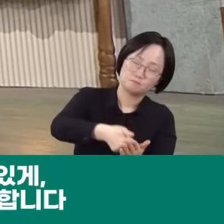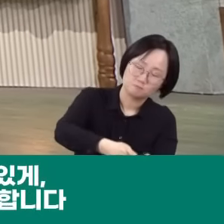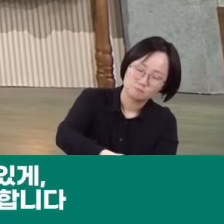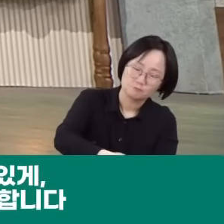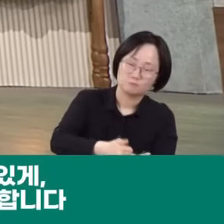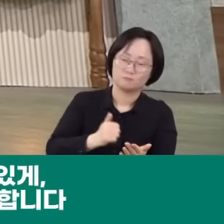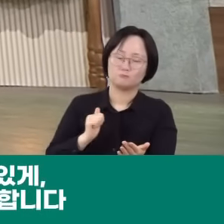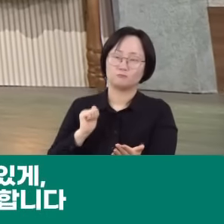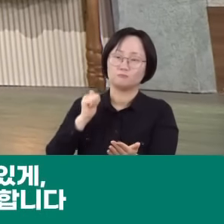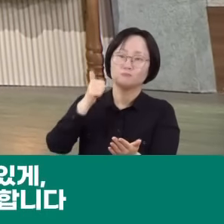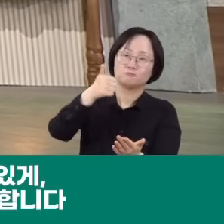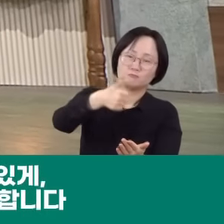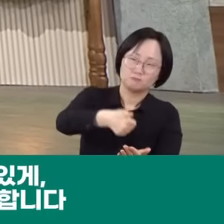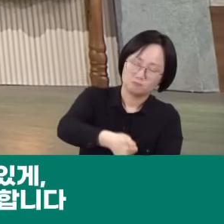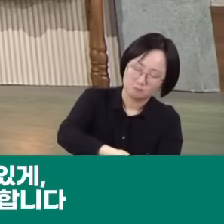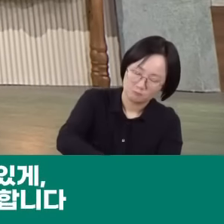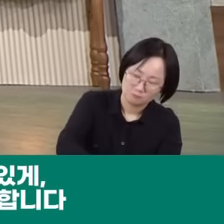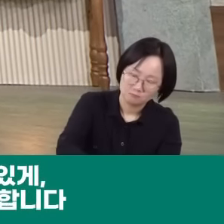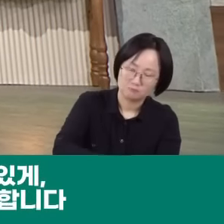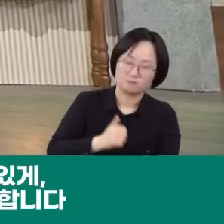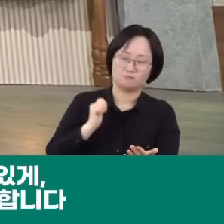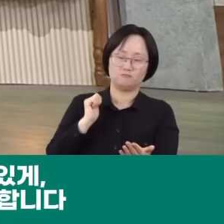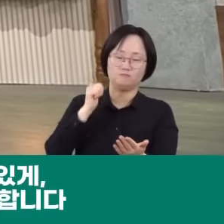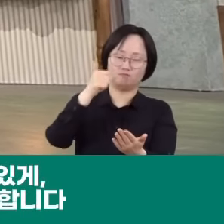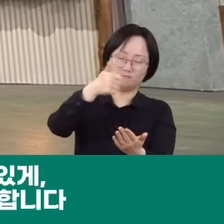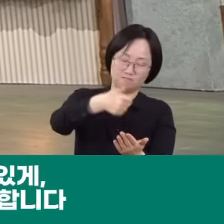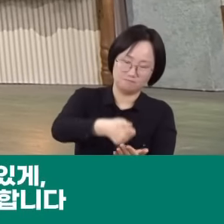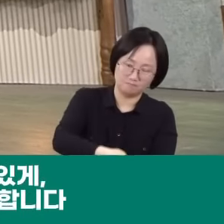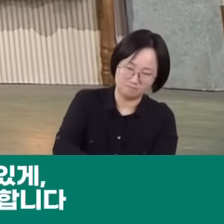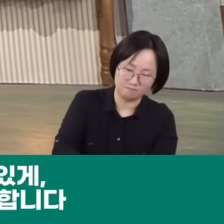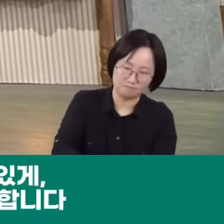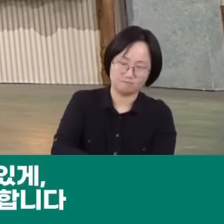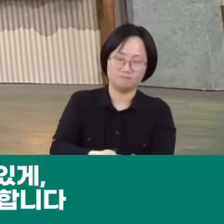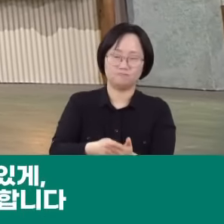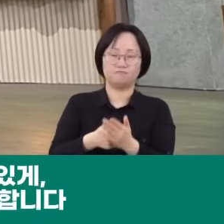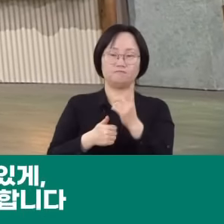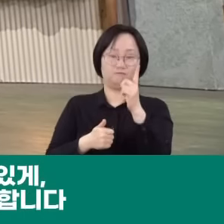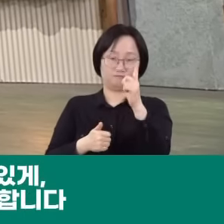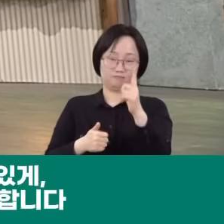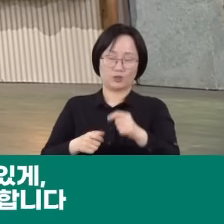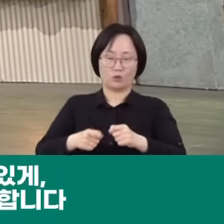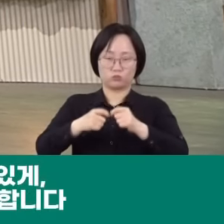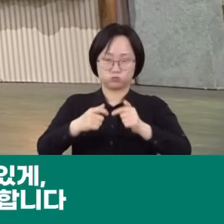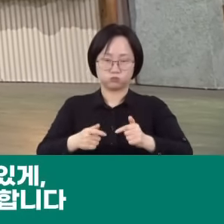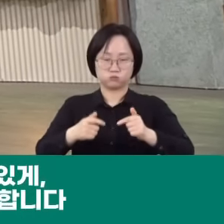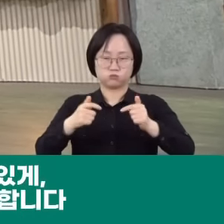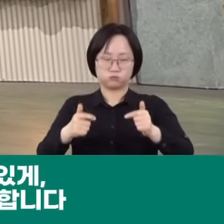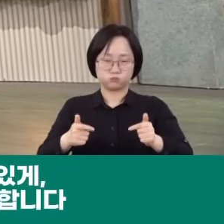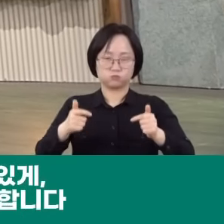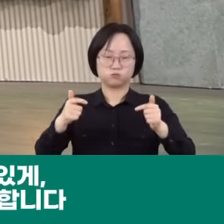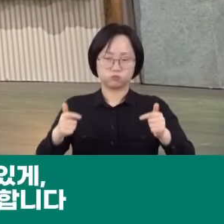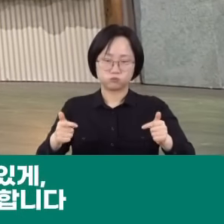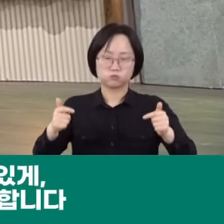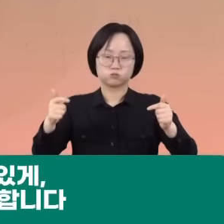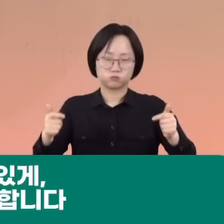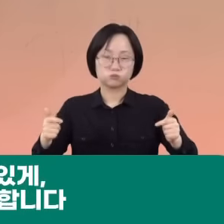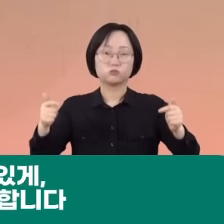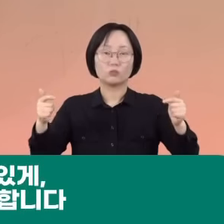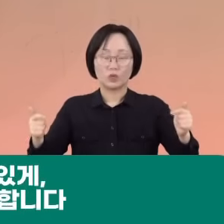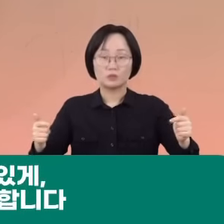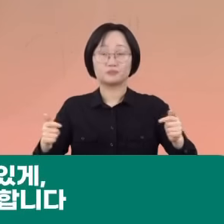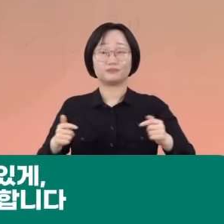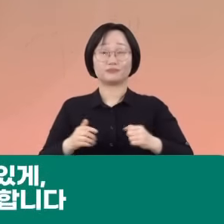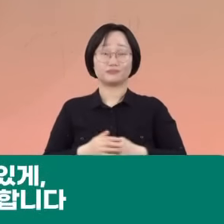하면서 한 배 한 배 하나씩 하나씩 절에 숫자를 올렸대